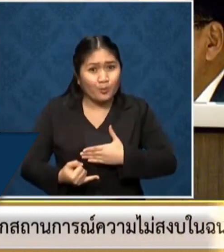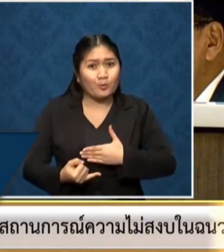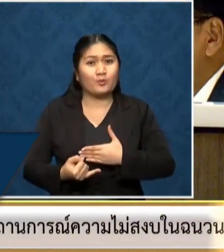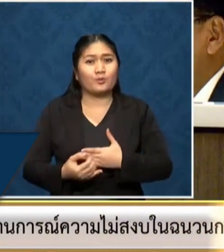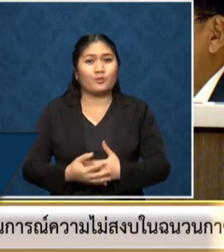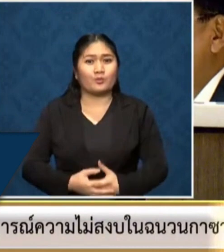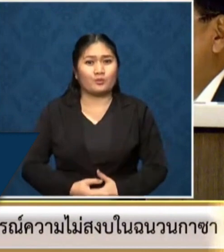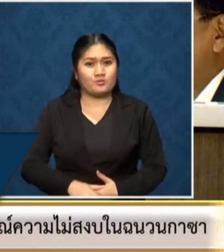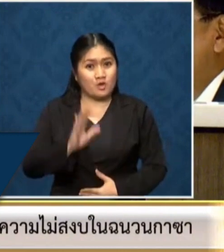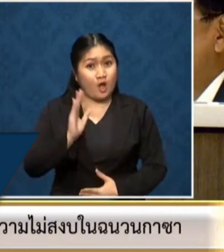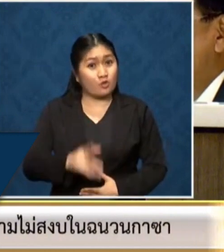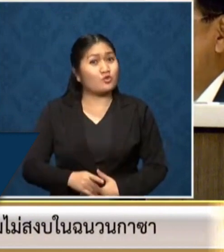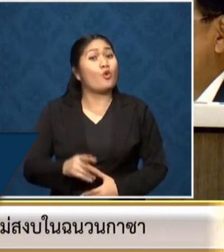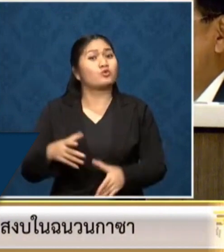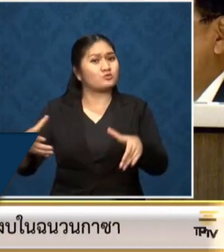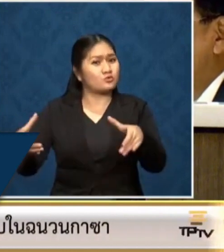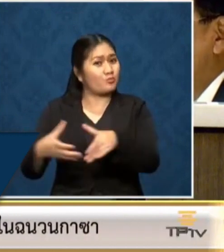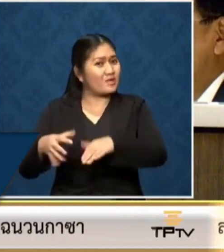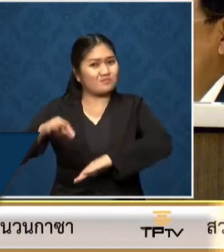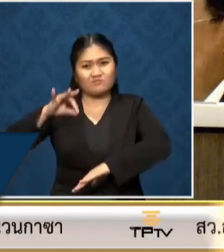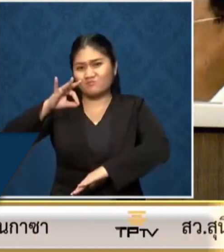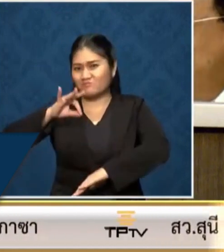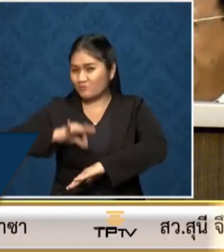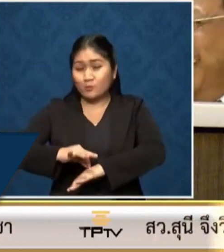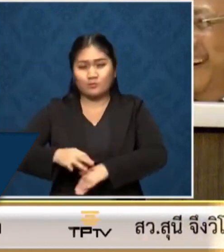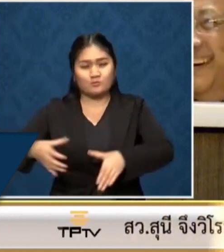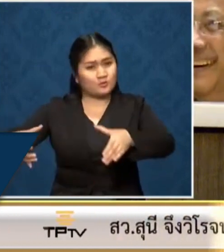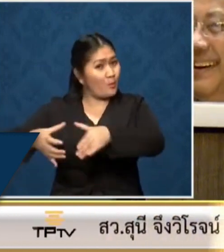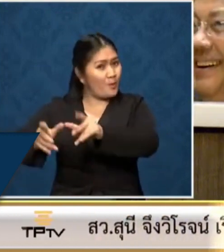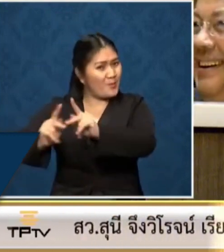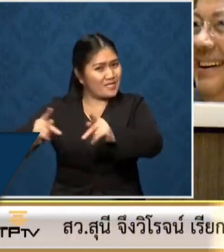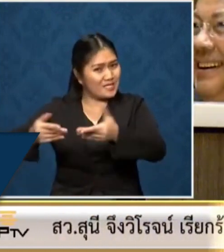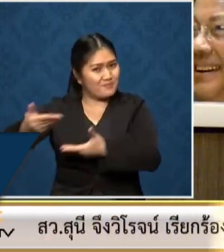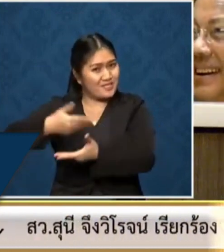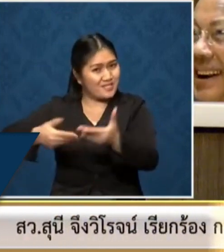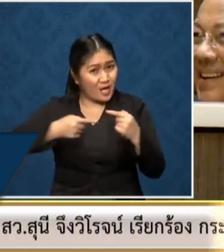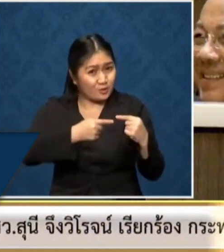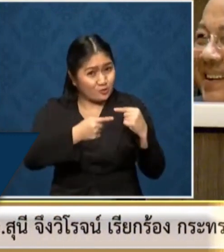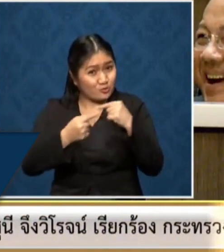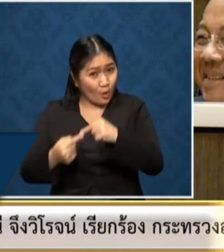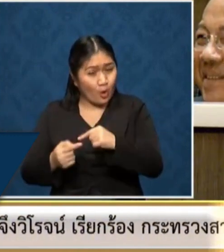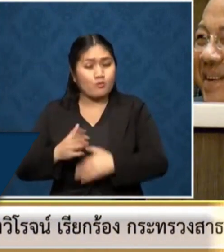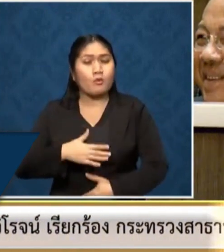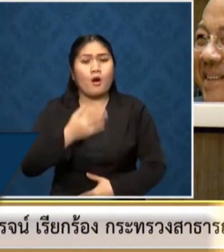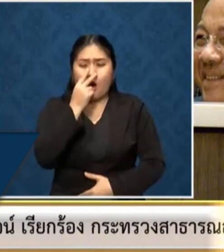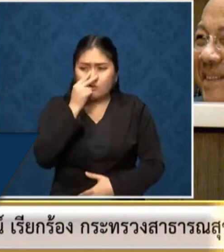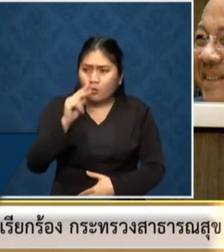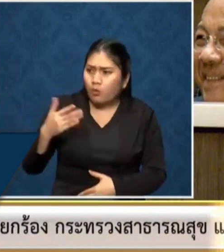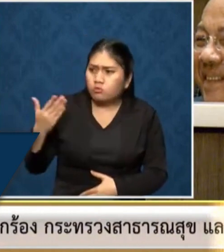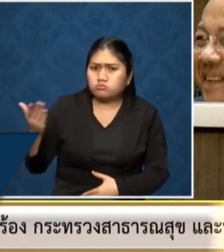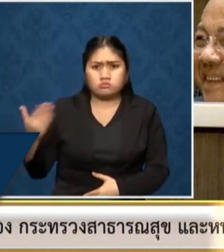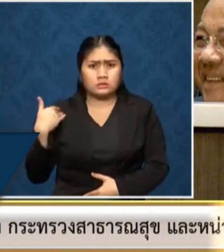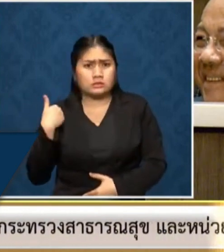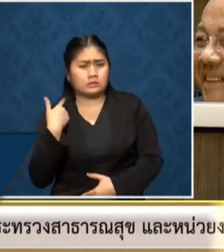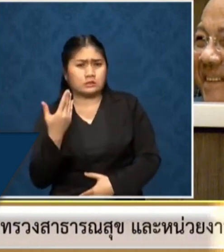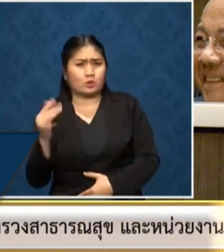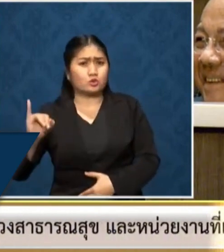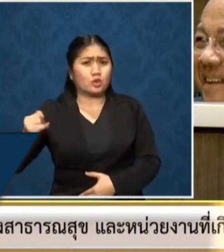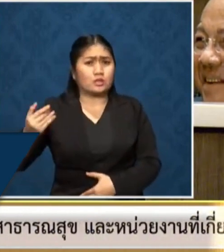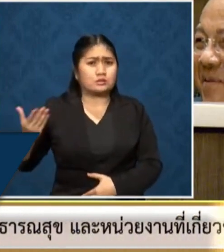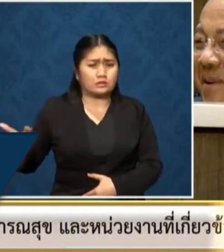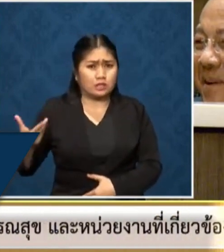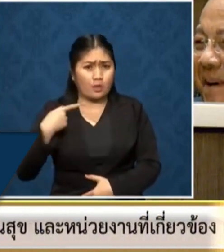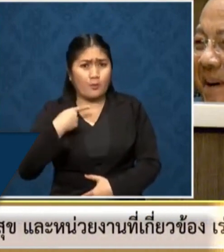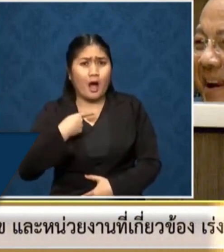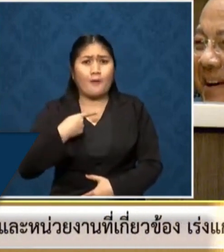เราก็ควรที่จะต้องกำลทิตั้งกำลทิการ วิสามันพิจกณาต่อผมนั่งดูทั้นจารตูโนไปให้การที่สอพ่ป่า